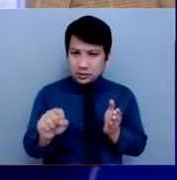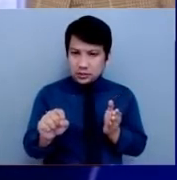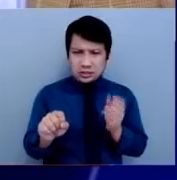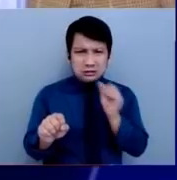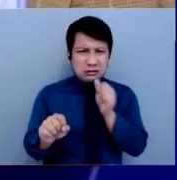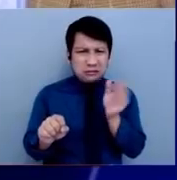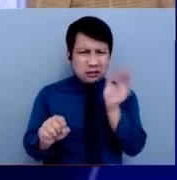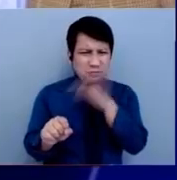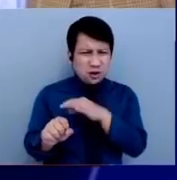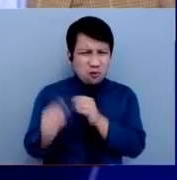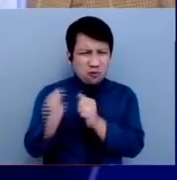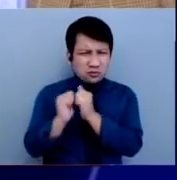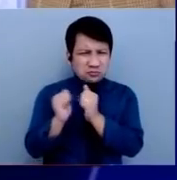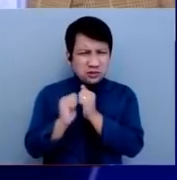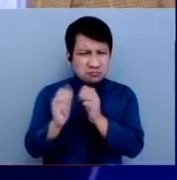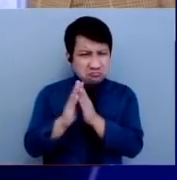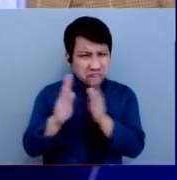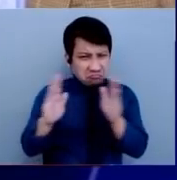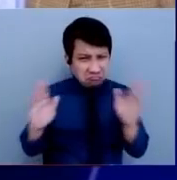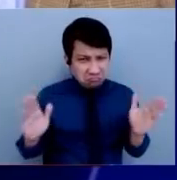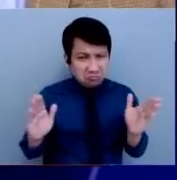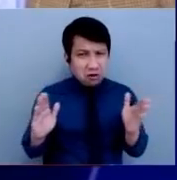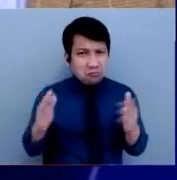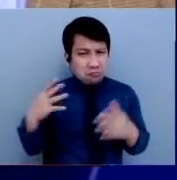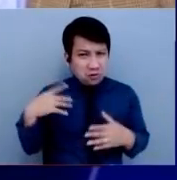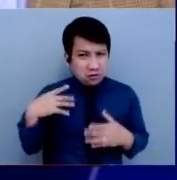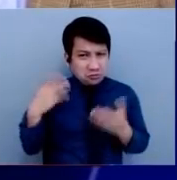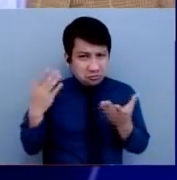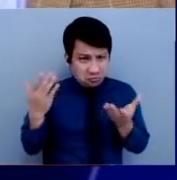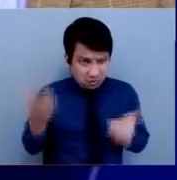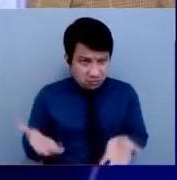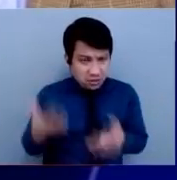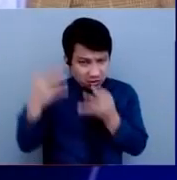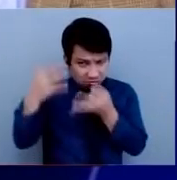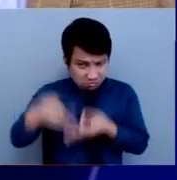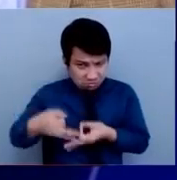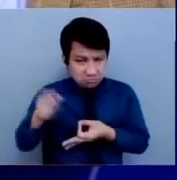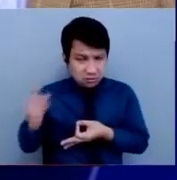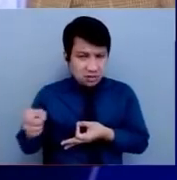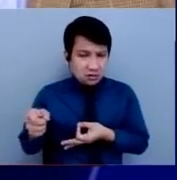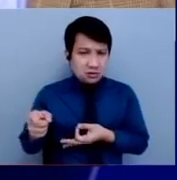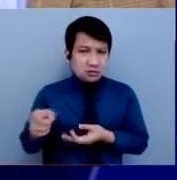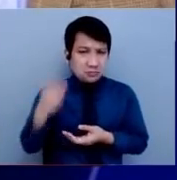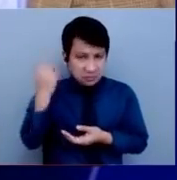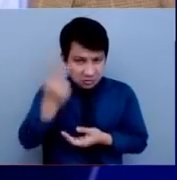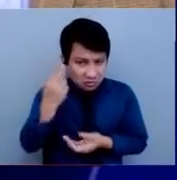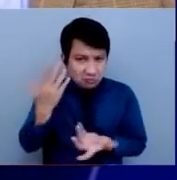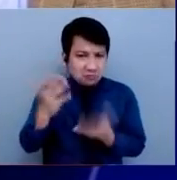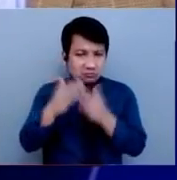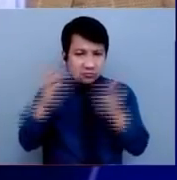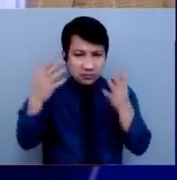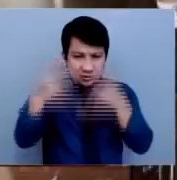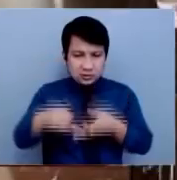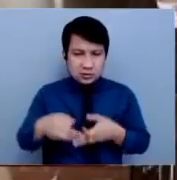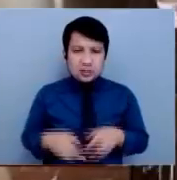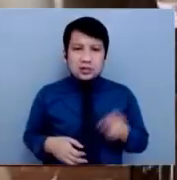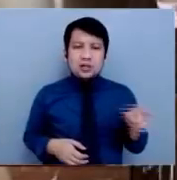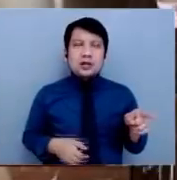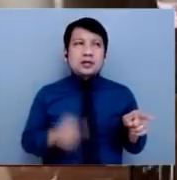sabihin nun at malaki po ba ang naging weight noon sa naging decision to junk the petition? Oh, kasi